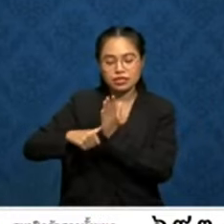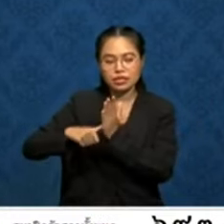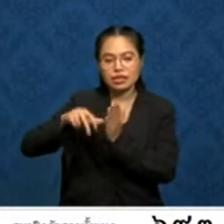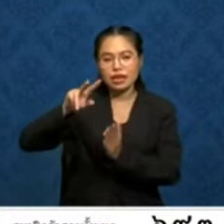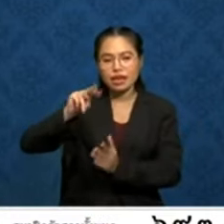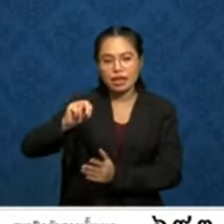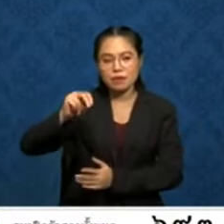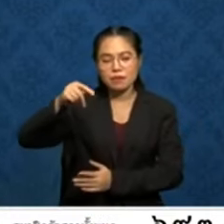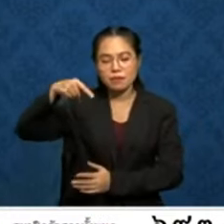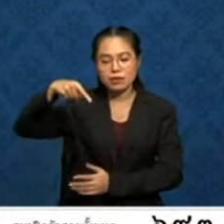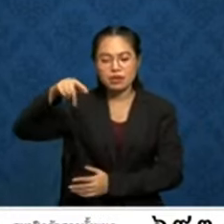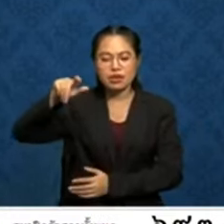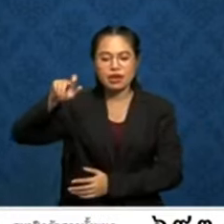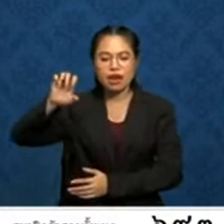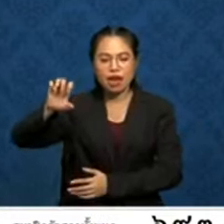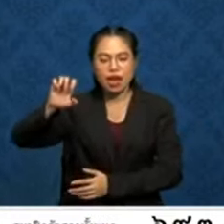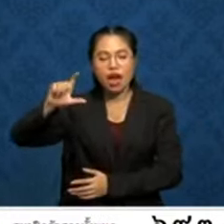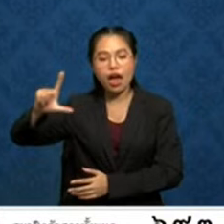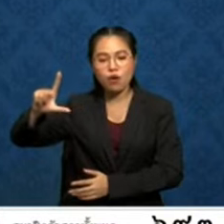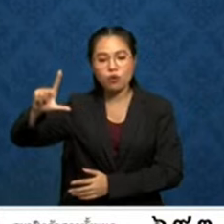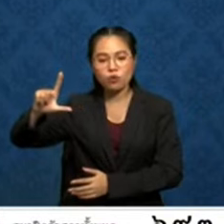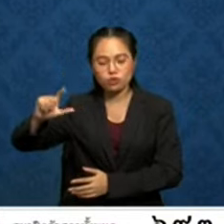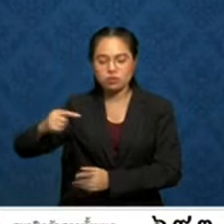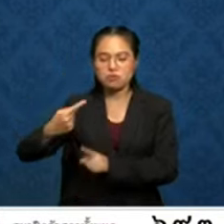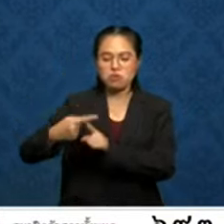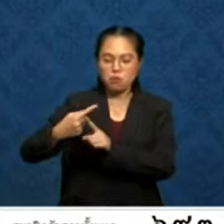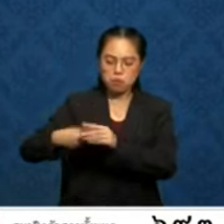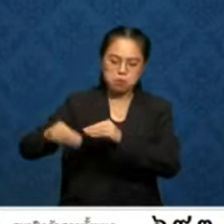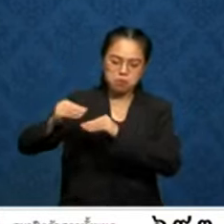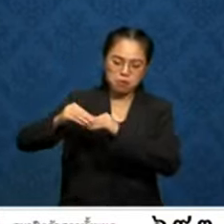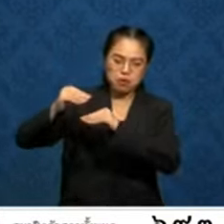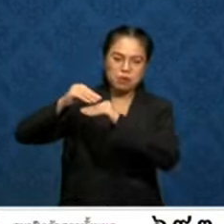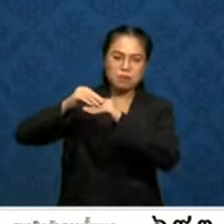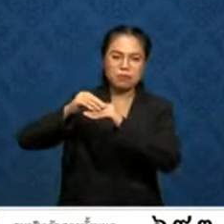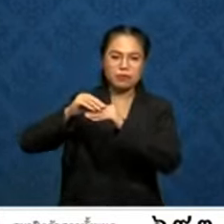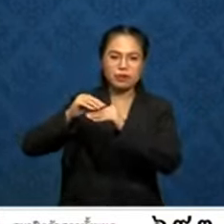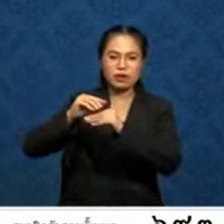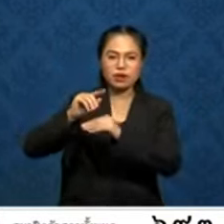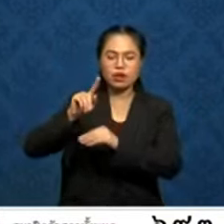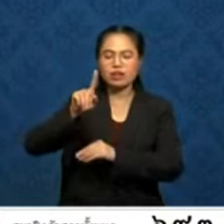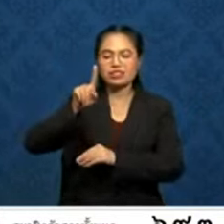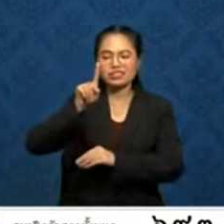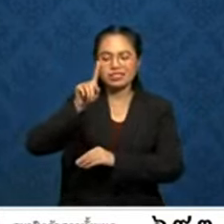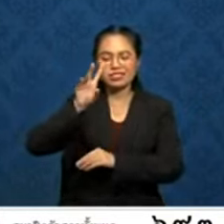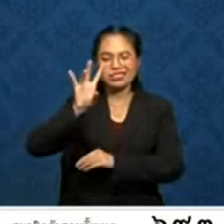เชื่อรวมของ SME ที่เพิ่มสูงขึ้นเป็นร้อยละ 7.6